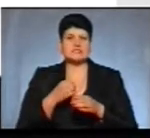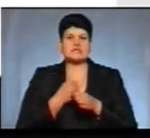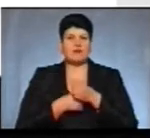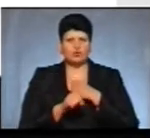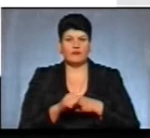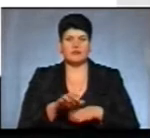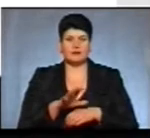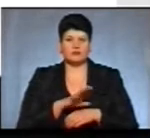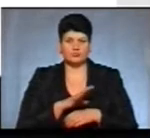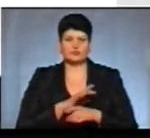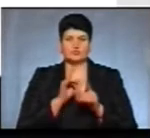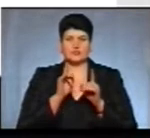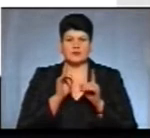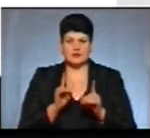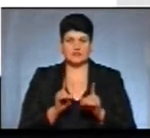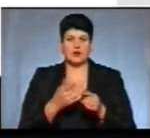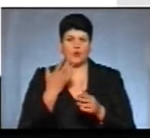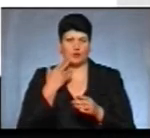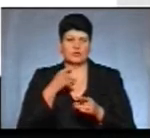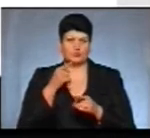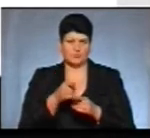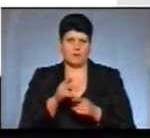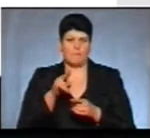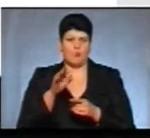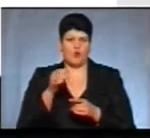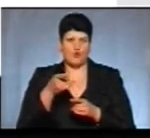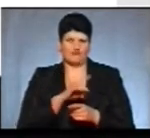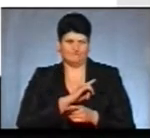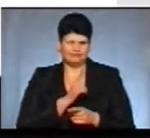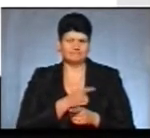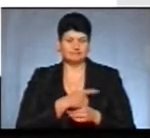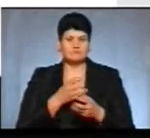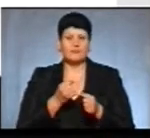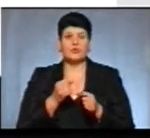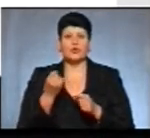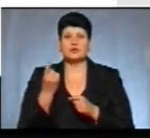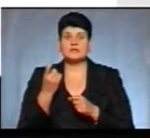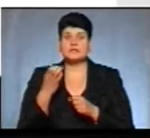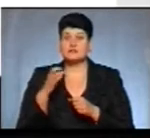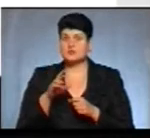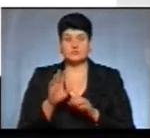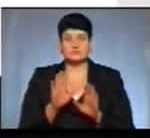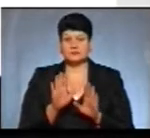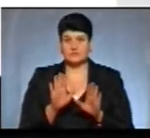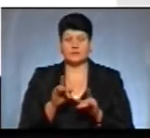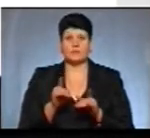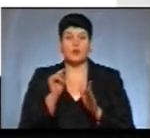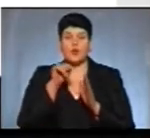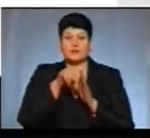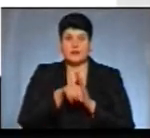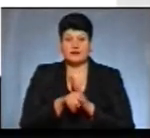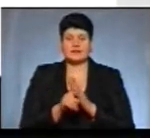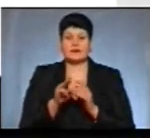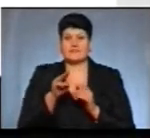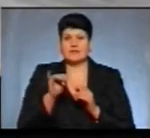вважався статевий акт, здійснений з погрозами або застосуванням сили, то з 11 січня він звучить так – проникнення в тіло